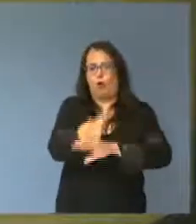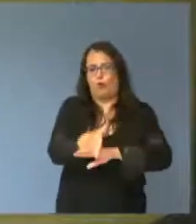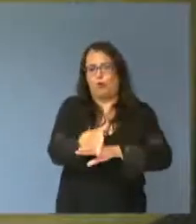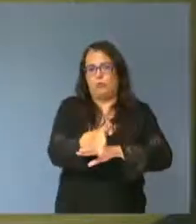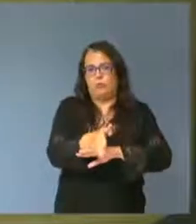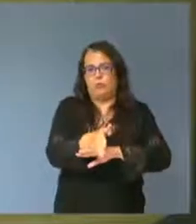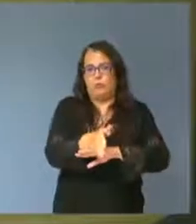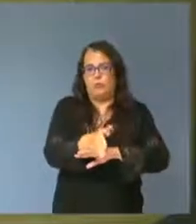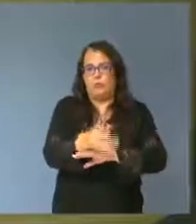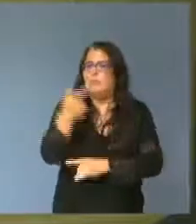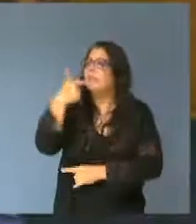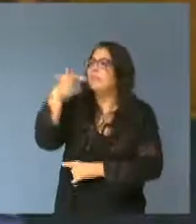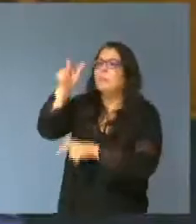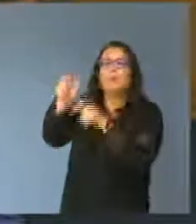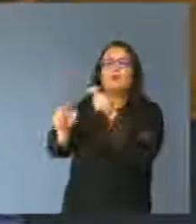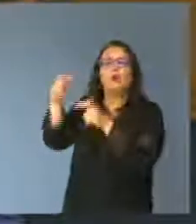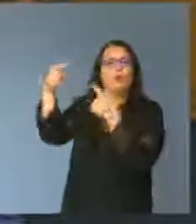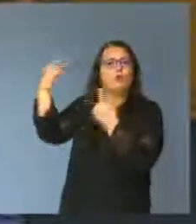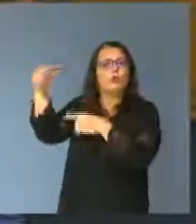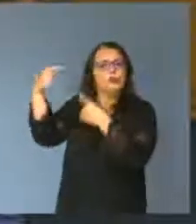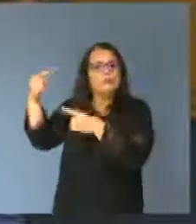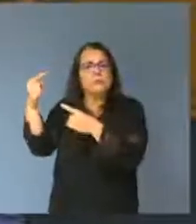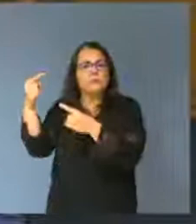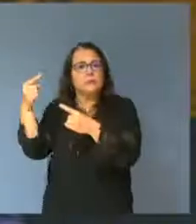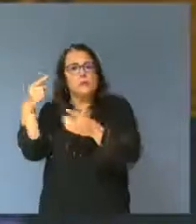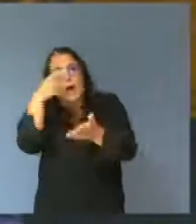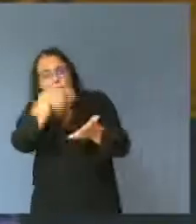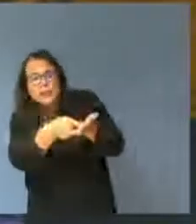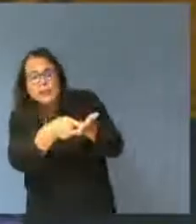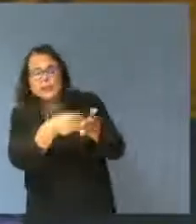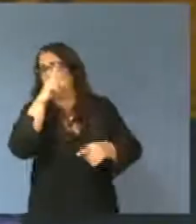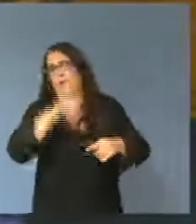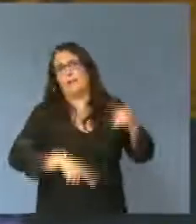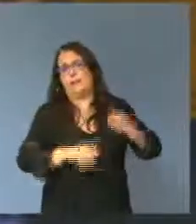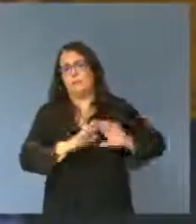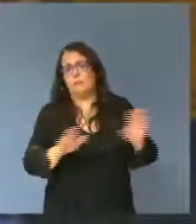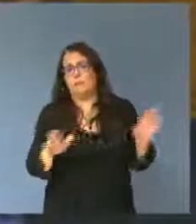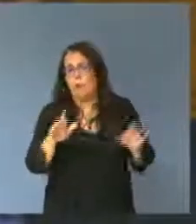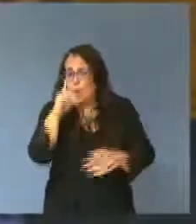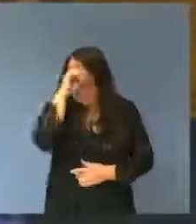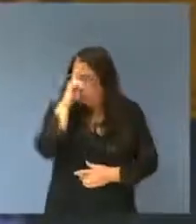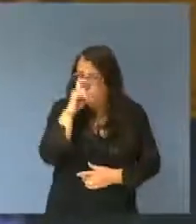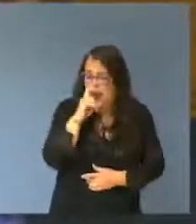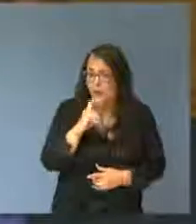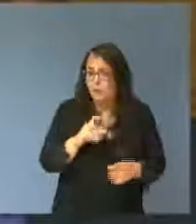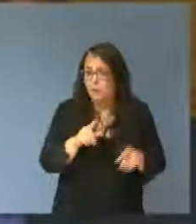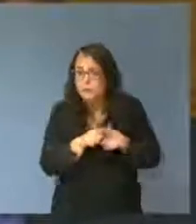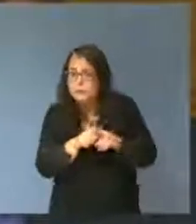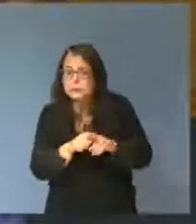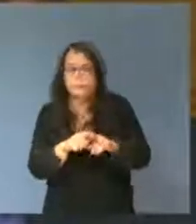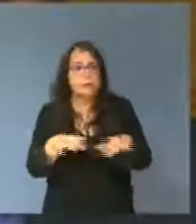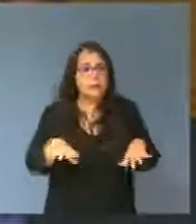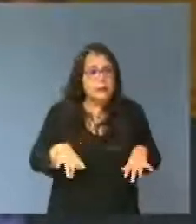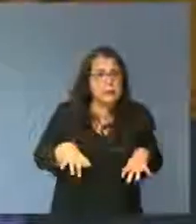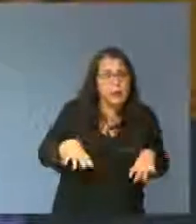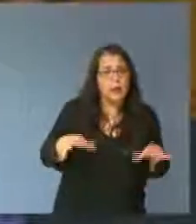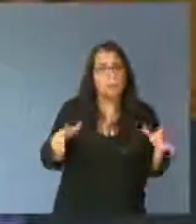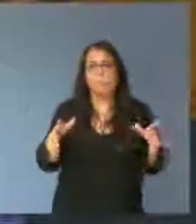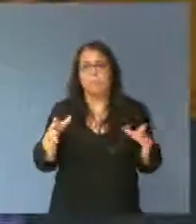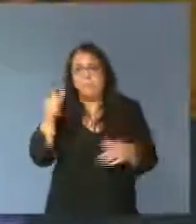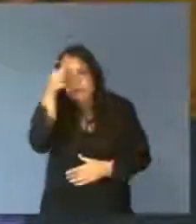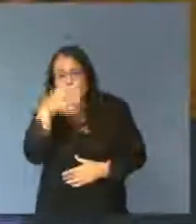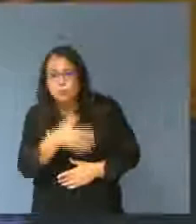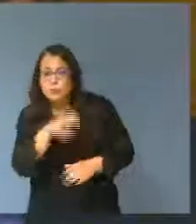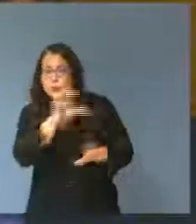d'achat de cannabis ou de consommation de cannabis. Le Portugal a des résultats plutôt intéressants, le Canada également, certains États des États-Unis